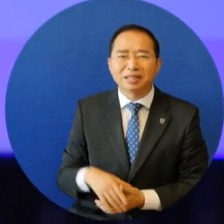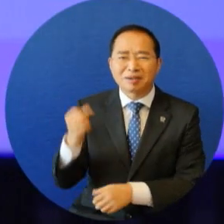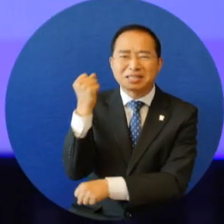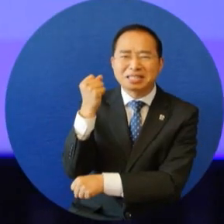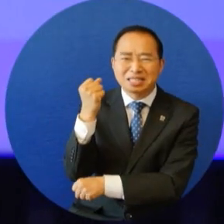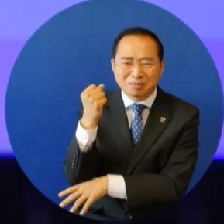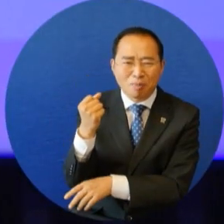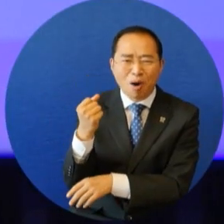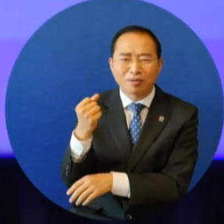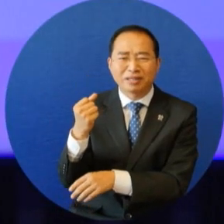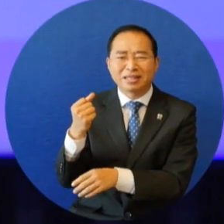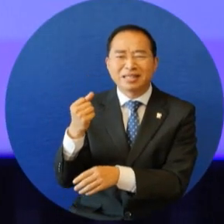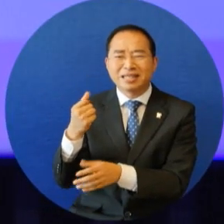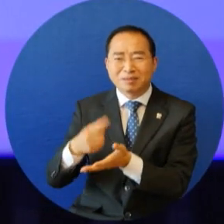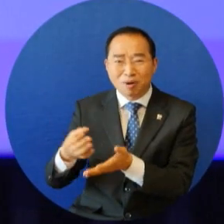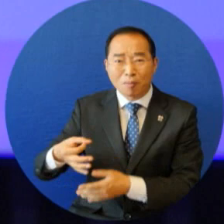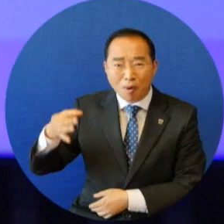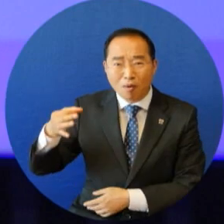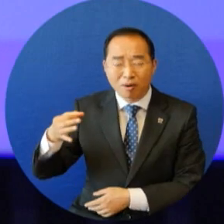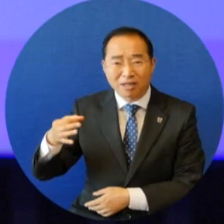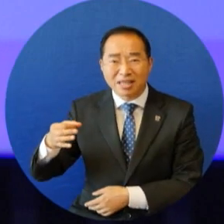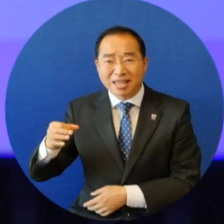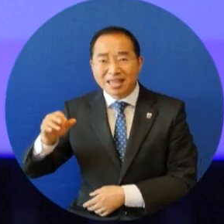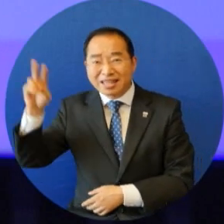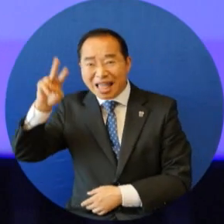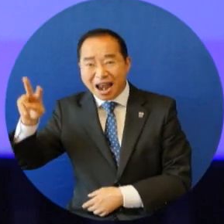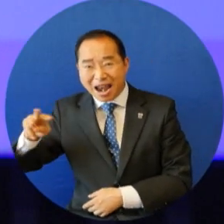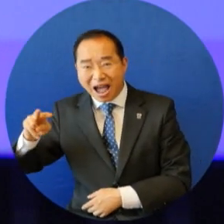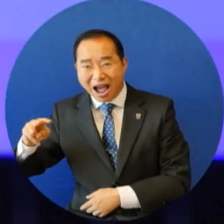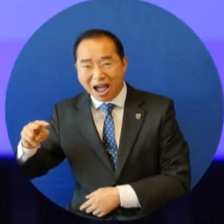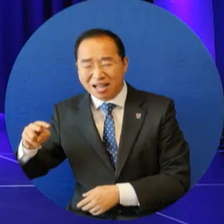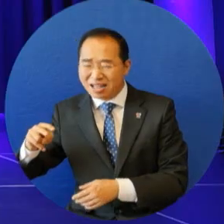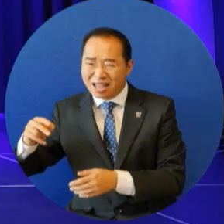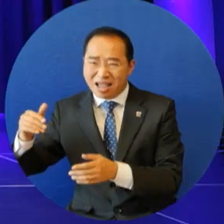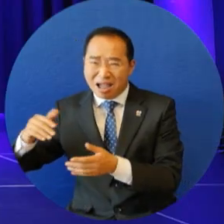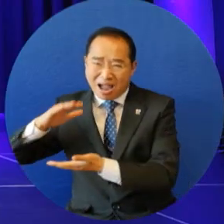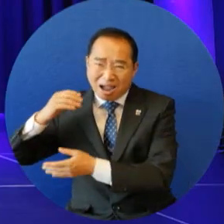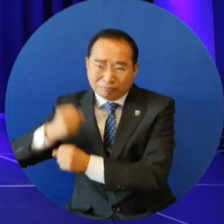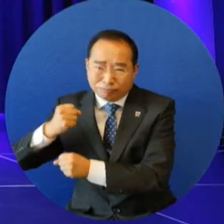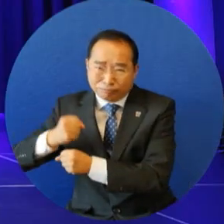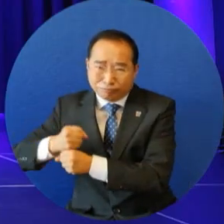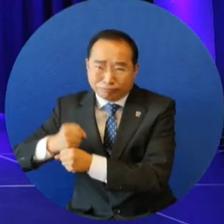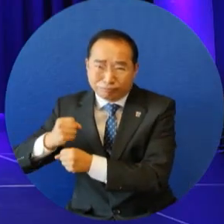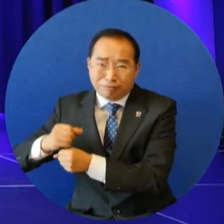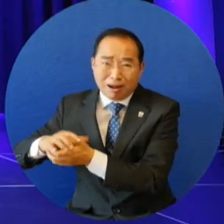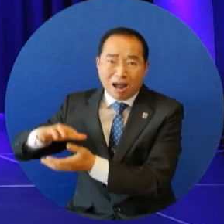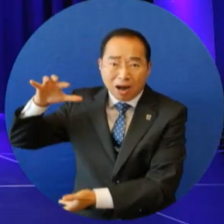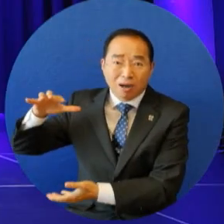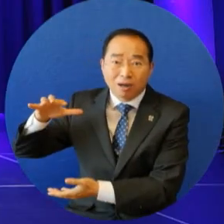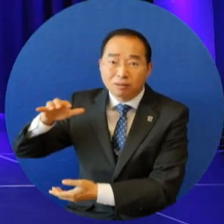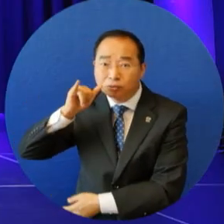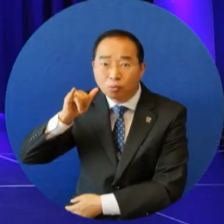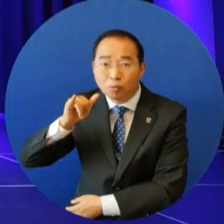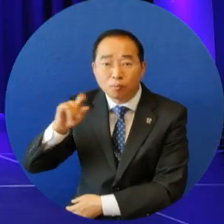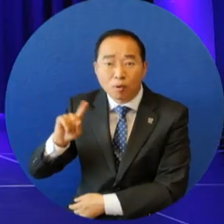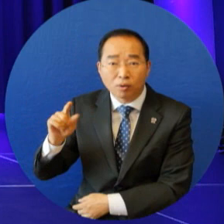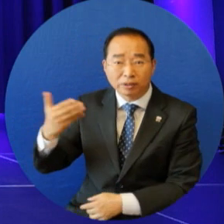인플레이션 2%의 한도 내에서 달러가 무제한 발행되기 시작합니다. 즉 그 전까지만